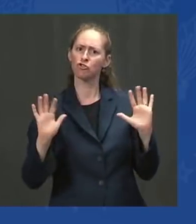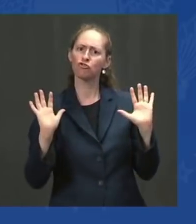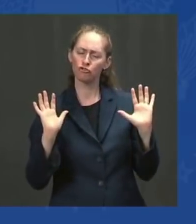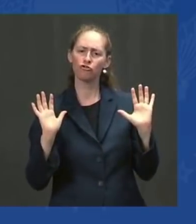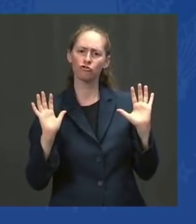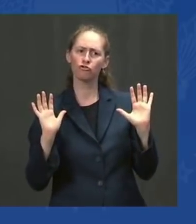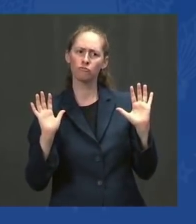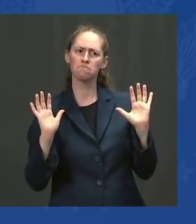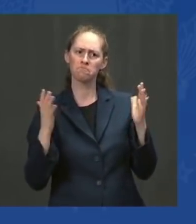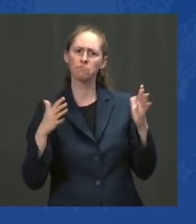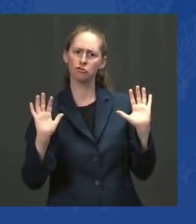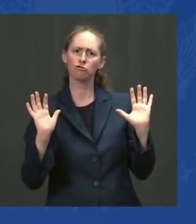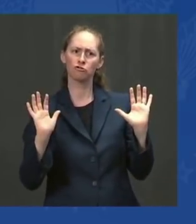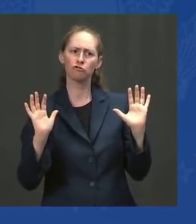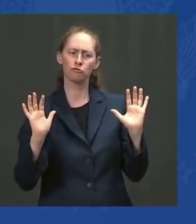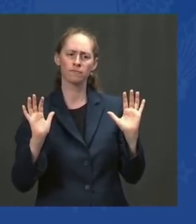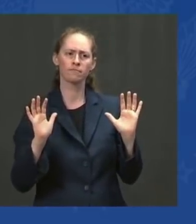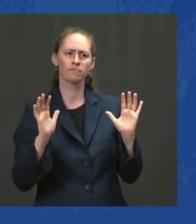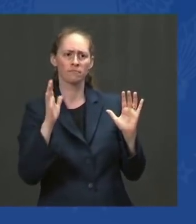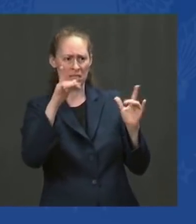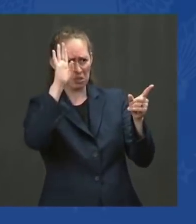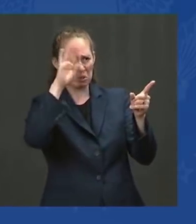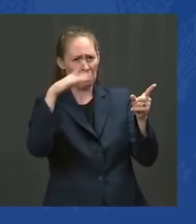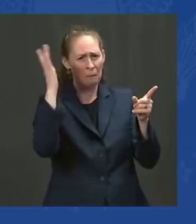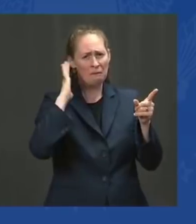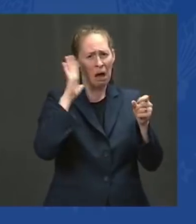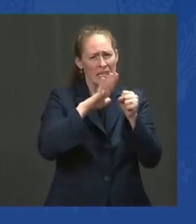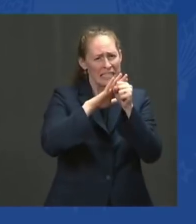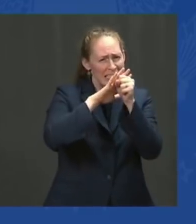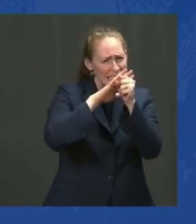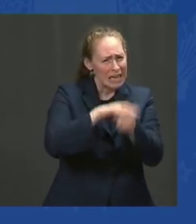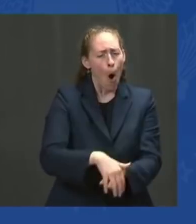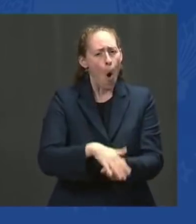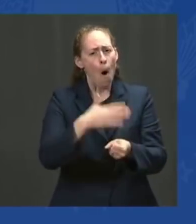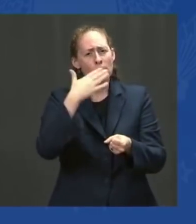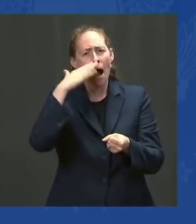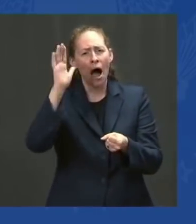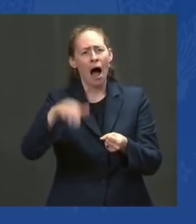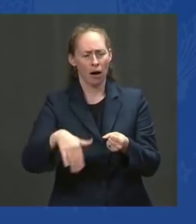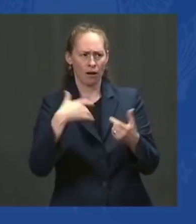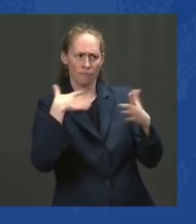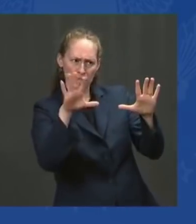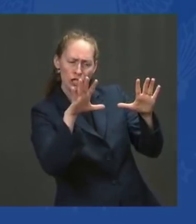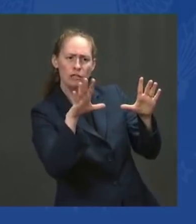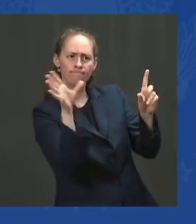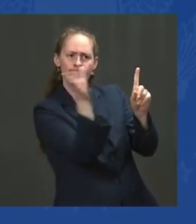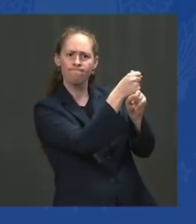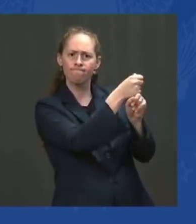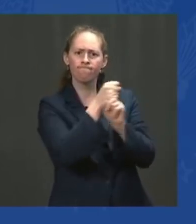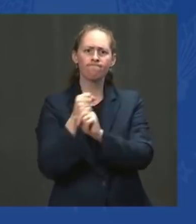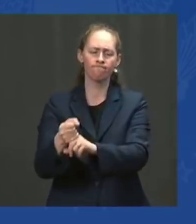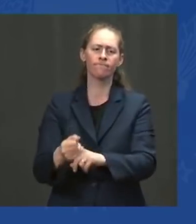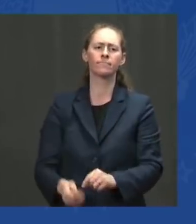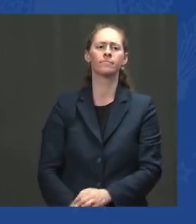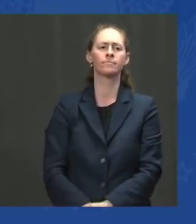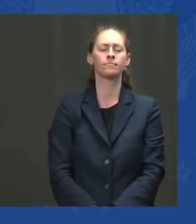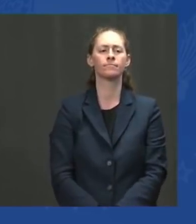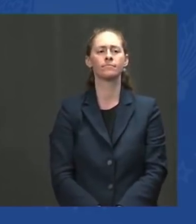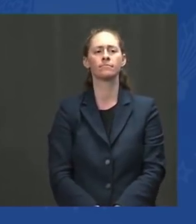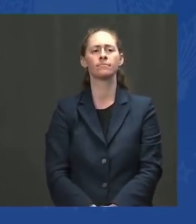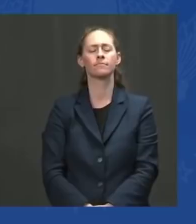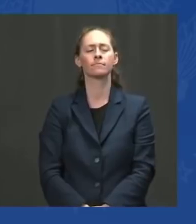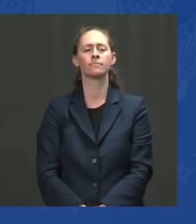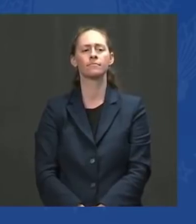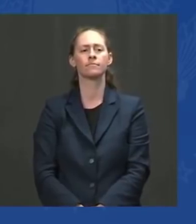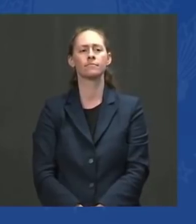民，那就是他肯定是缺乏现代公民意识啊，从来没有尝过现代文明滋味的啊这样一